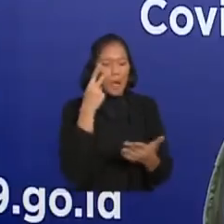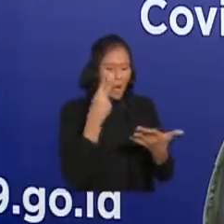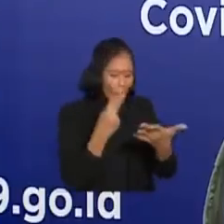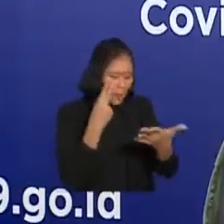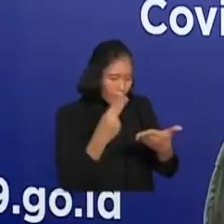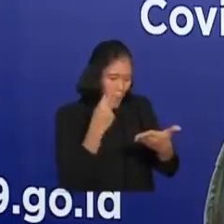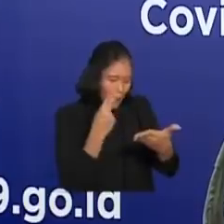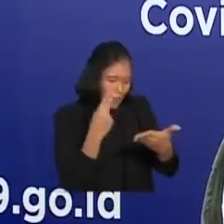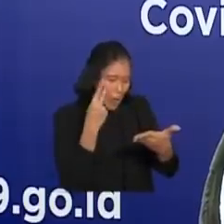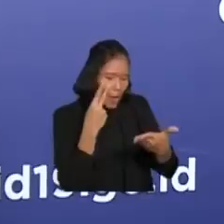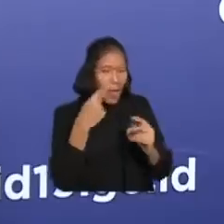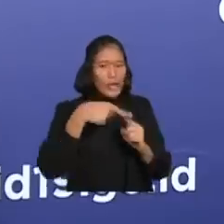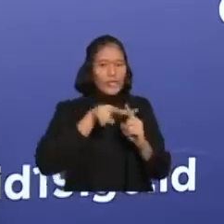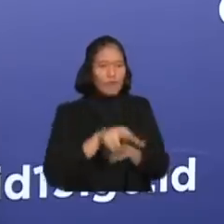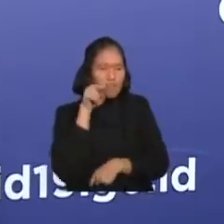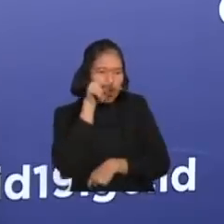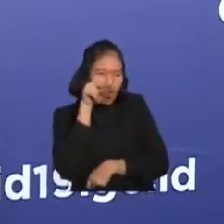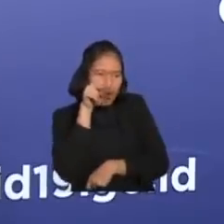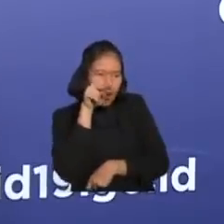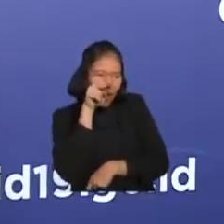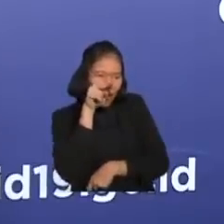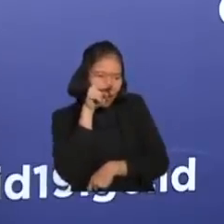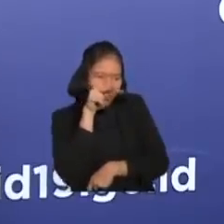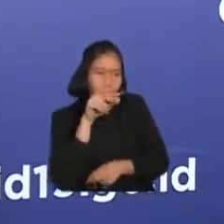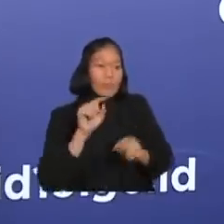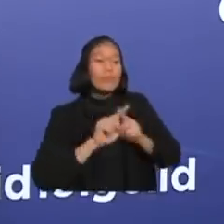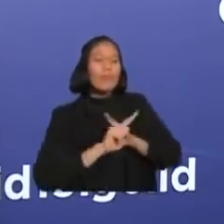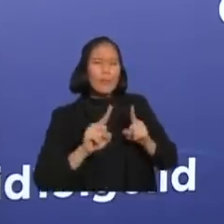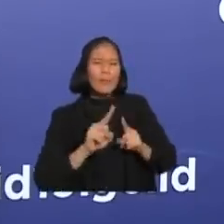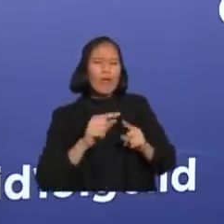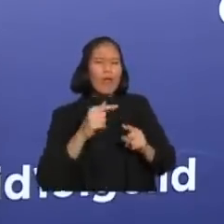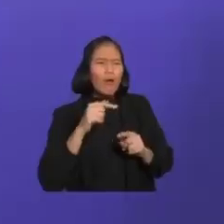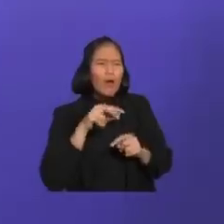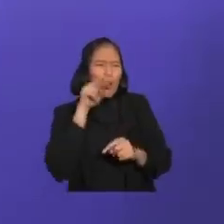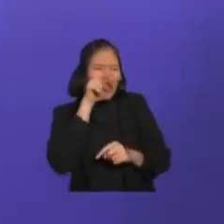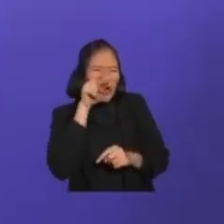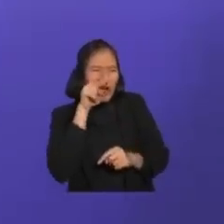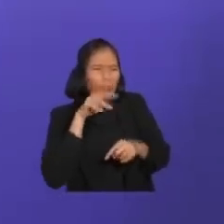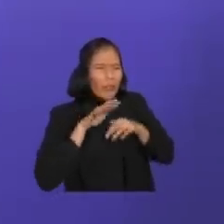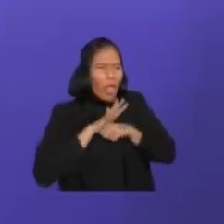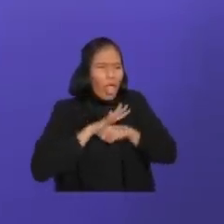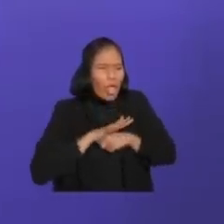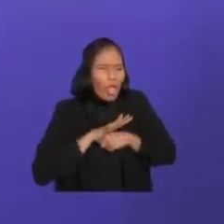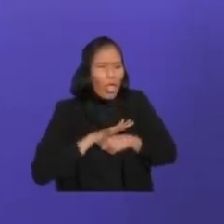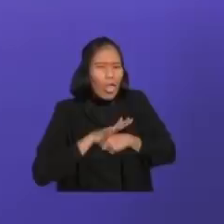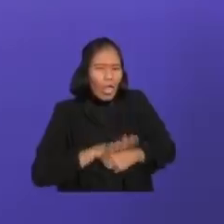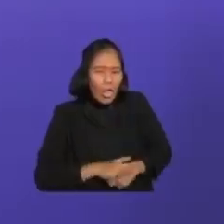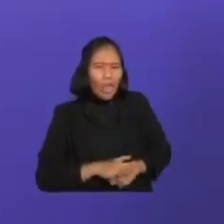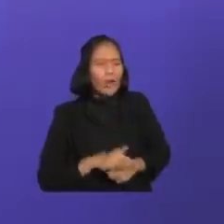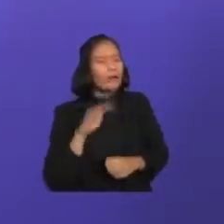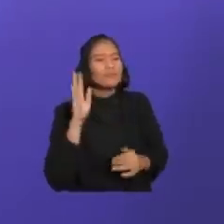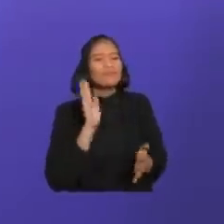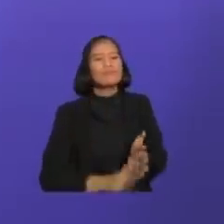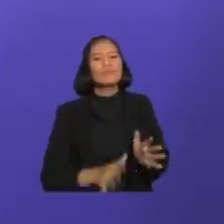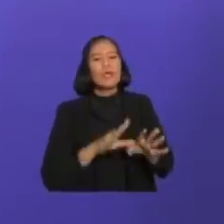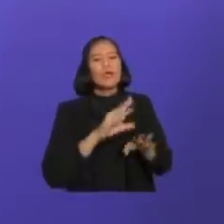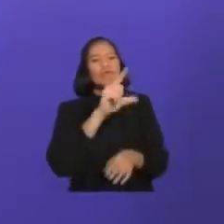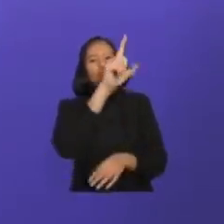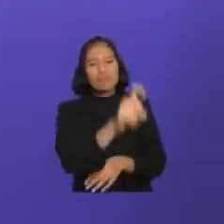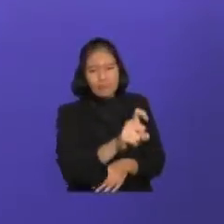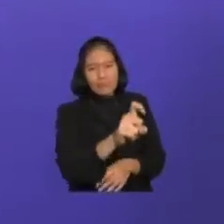semuanya dan saya nyalain TV terus 24jam diisolasi tapi lama-lama kira saya ya udah itu TV saya matiin